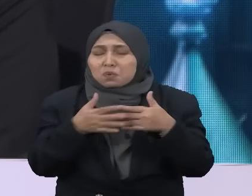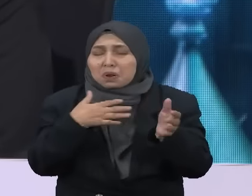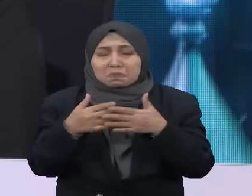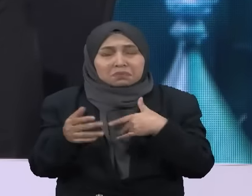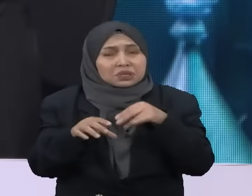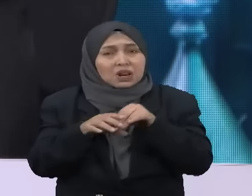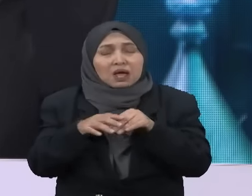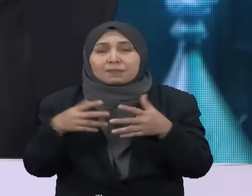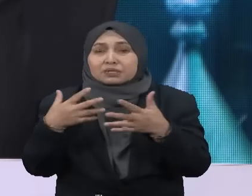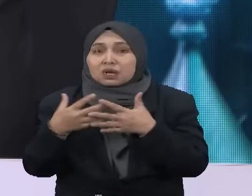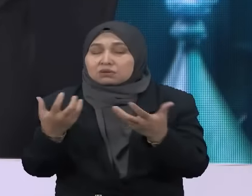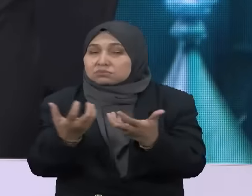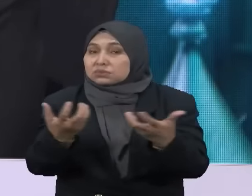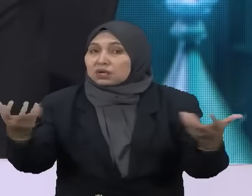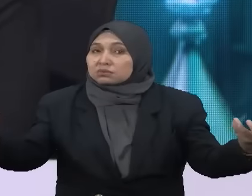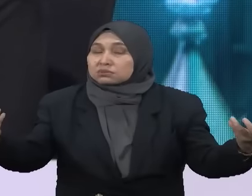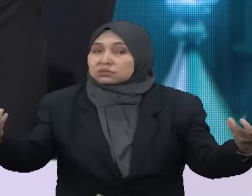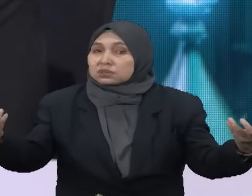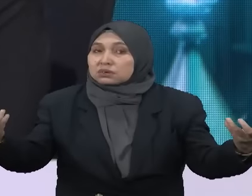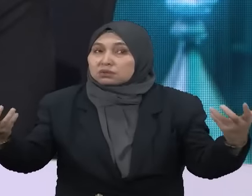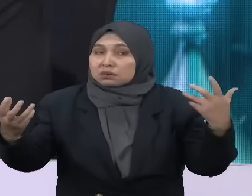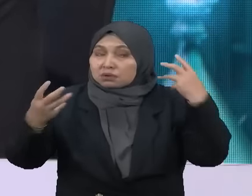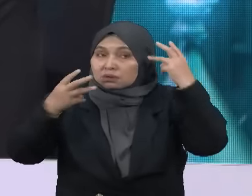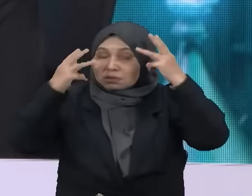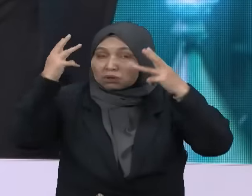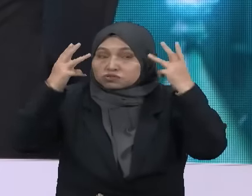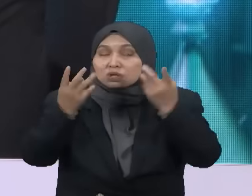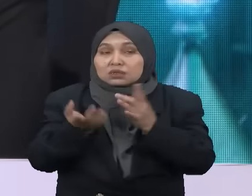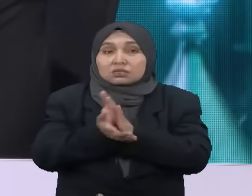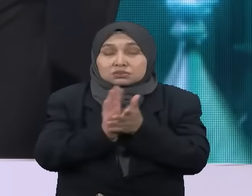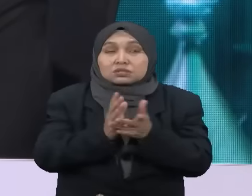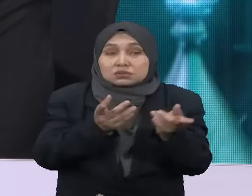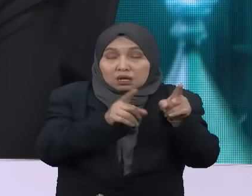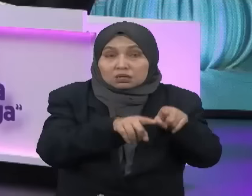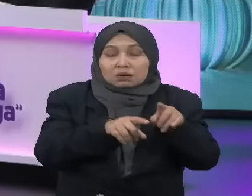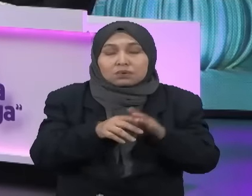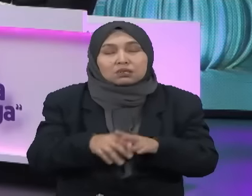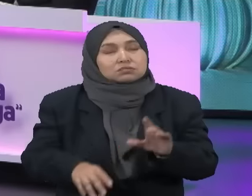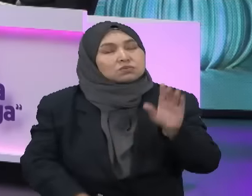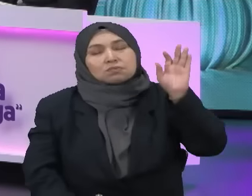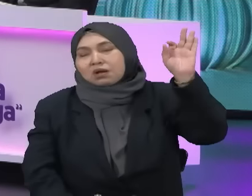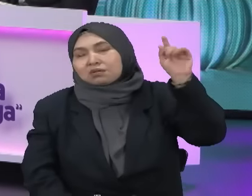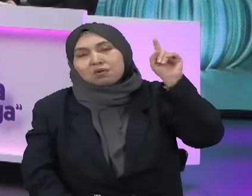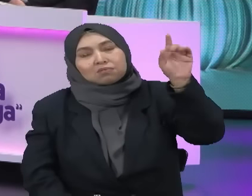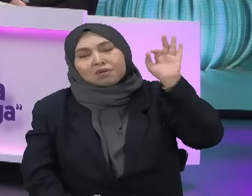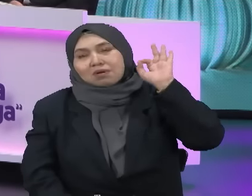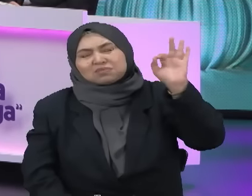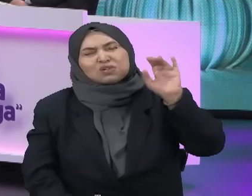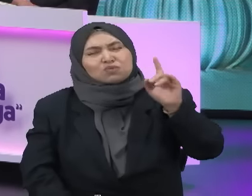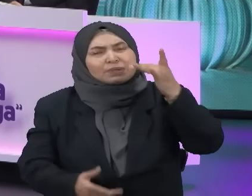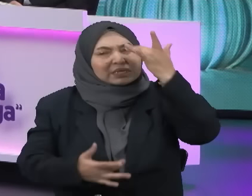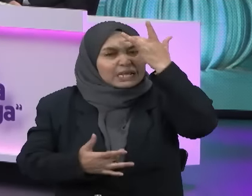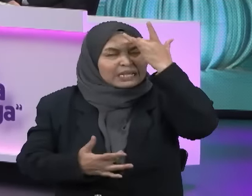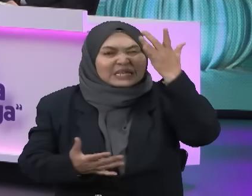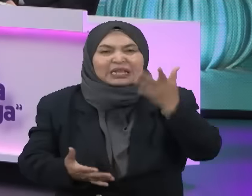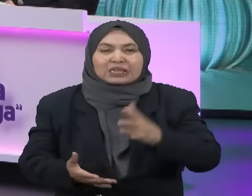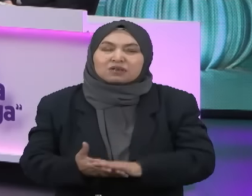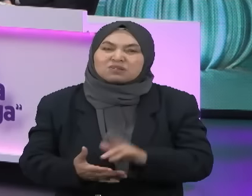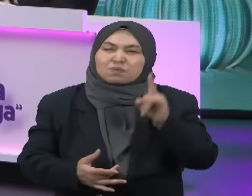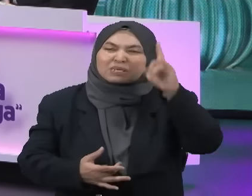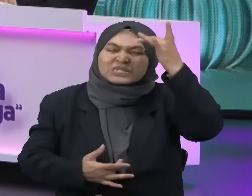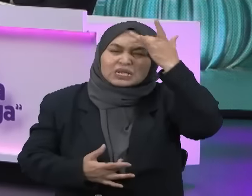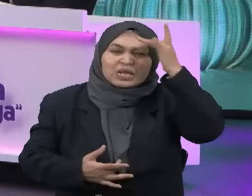penjara mereka diasingkan juga. Memang bimbang takut terjadi juga benda ni. Subhanallah. Satu penyakit, Ustaz. Ya, saya rasa satu penyakit